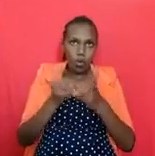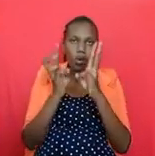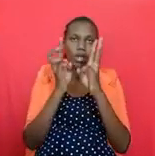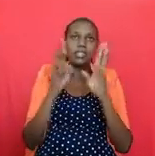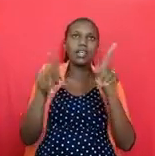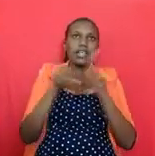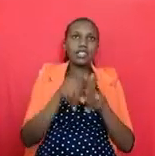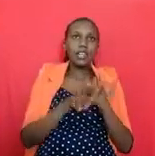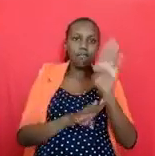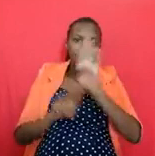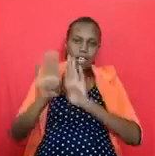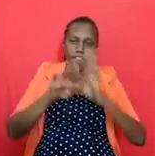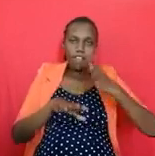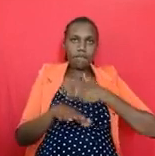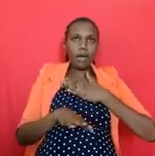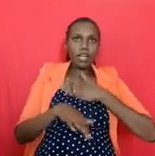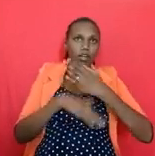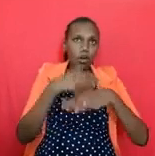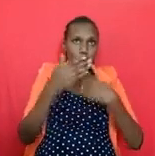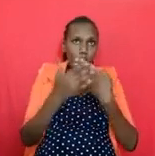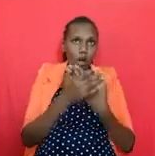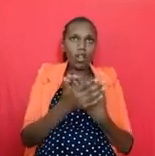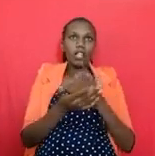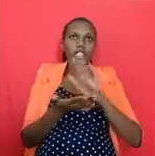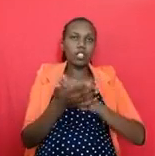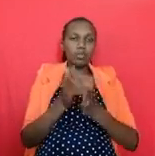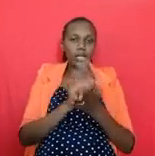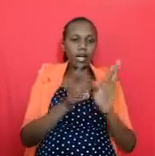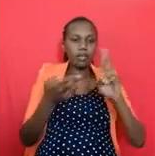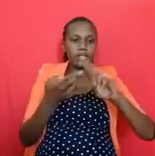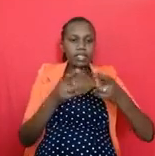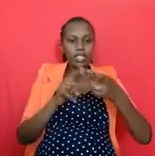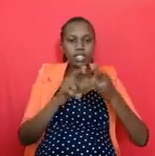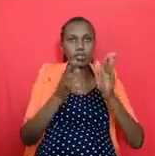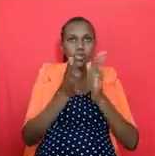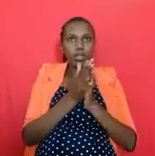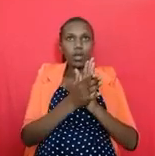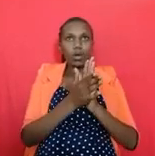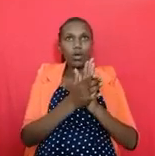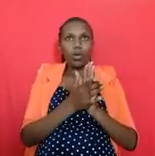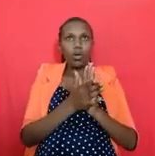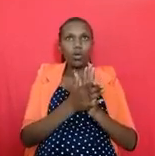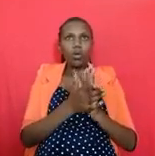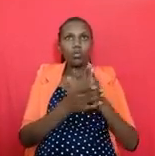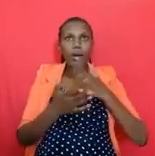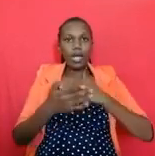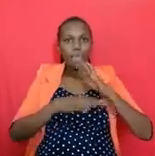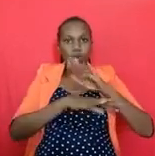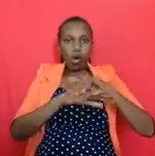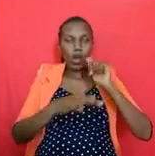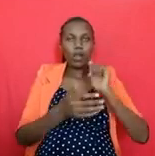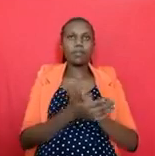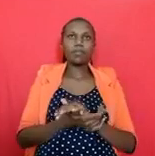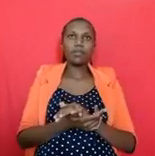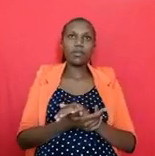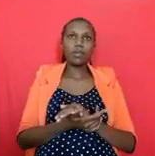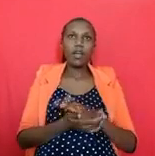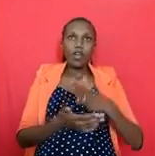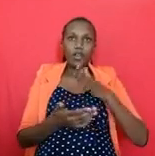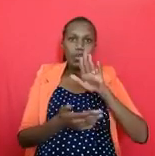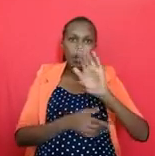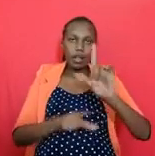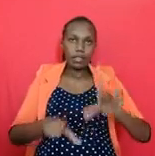na mwikire wakwa iringanite na gwitwo kuria njitetwo haleluya muturire